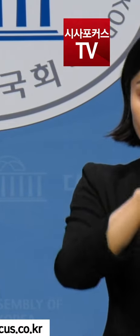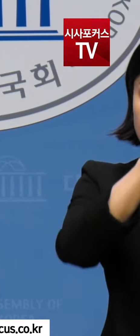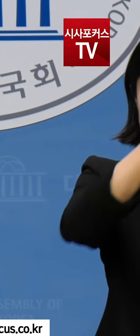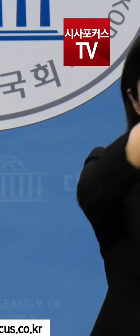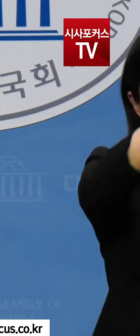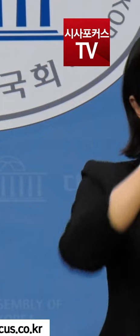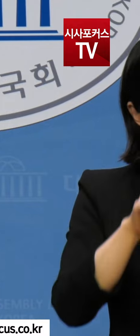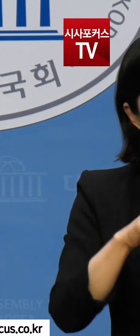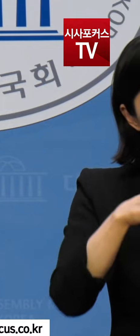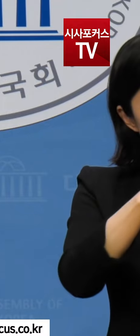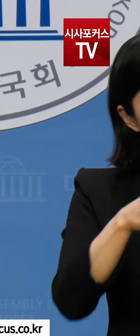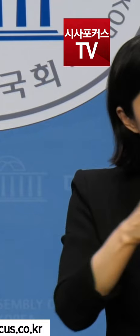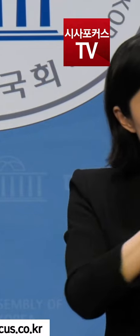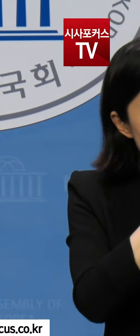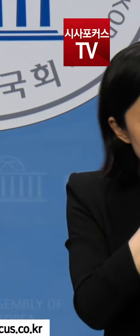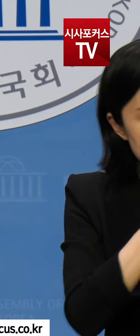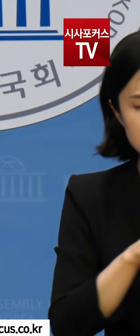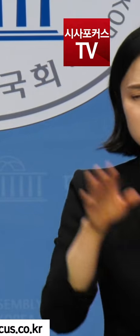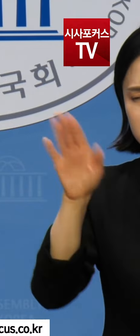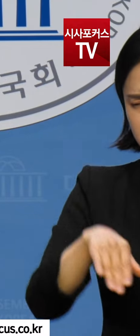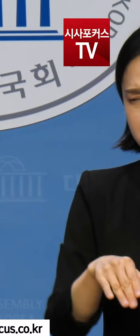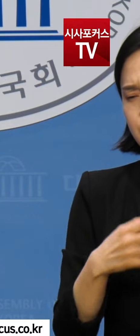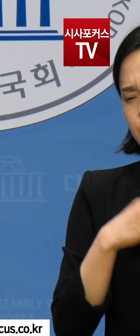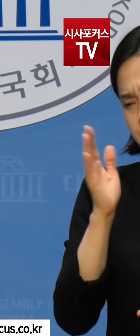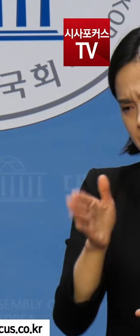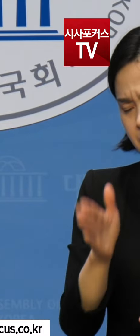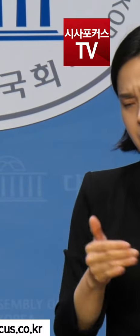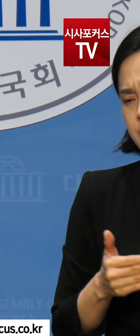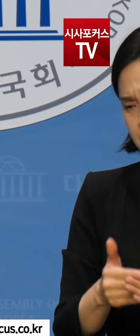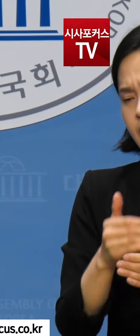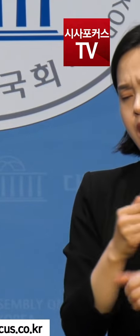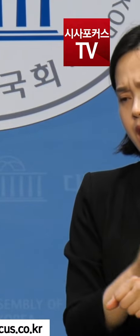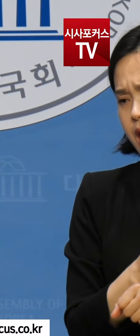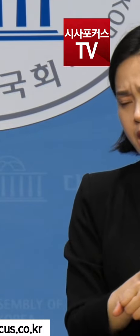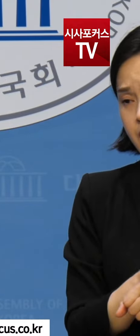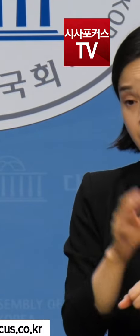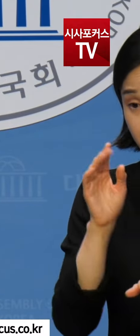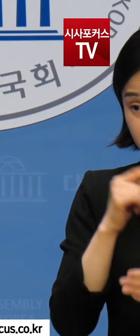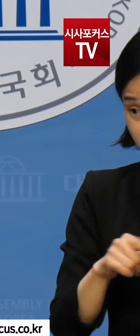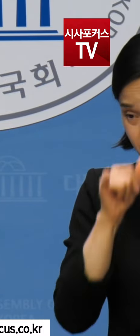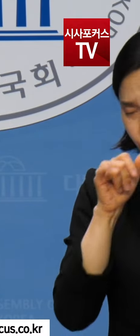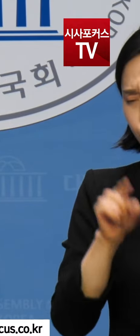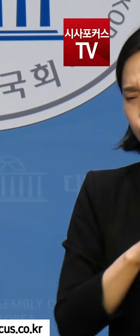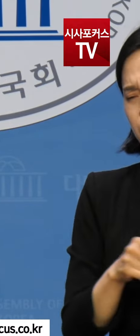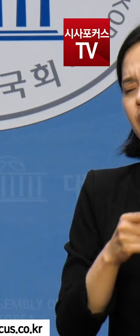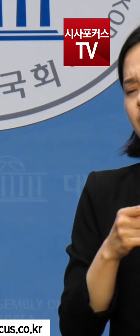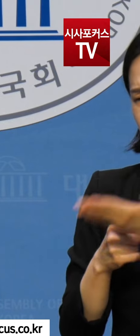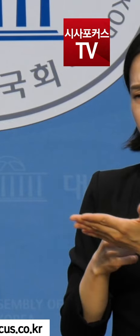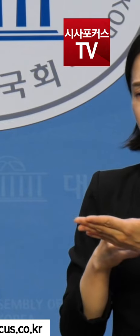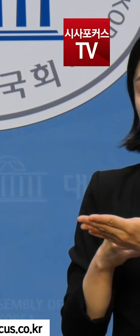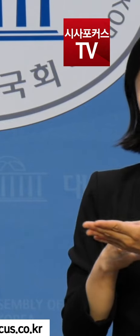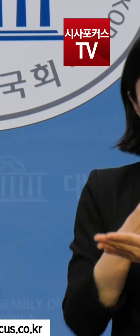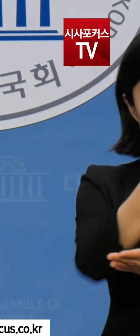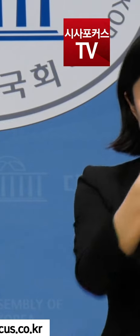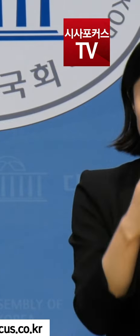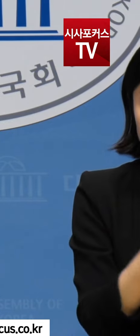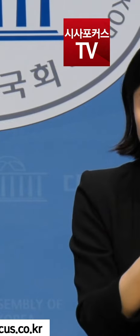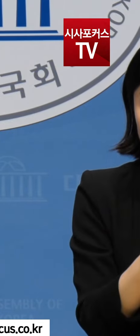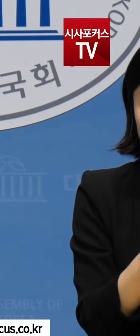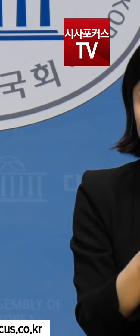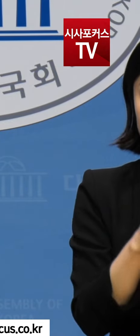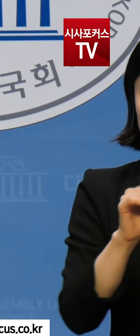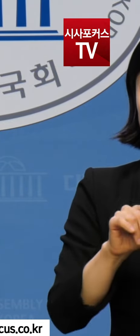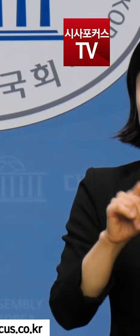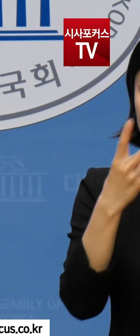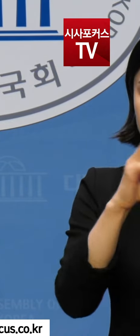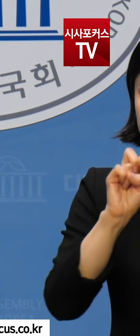대해서는 보상을 해주겠다고 대답했다. 더욱이 한화진 환경부 장관은 2023년 10월